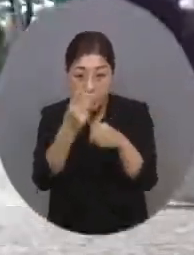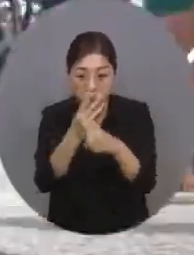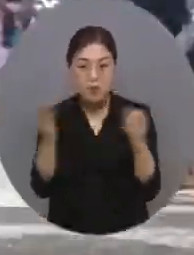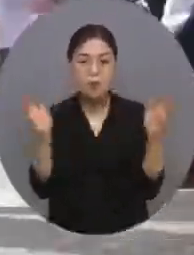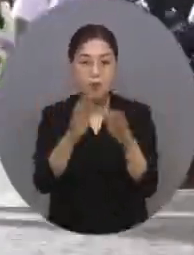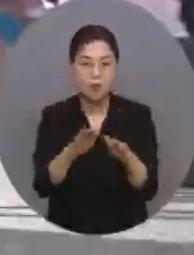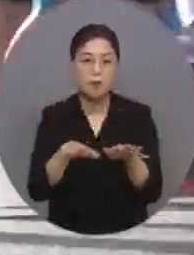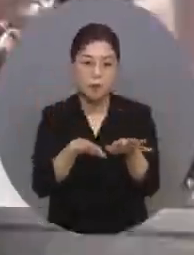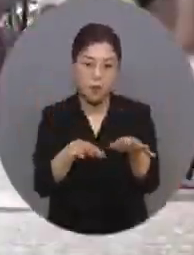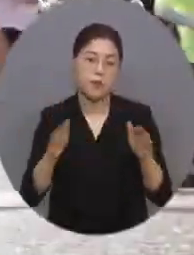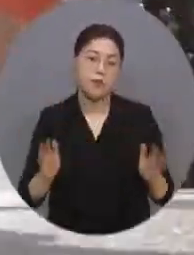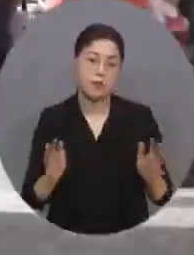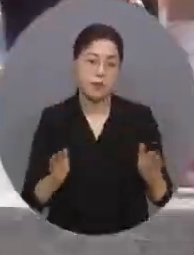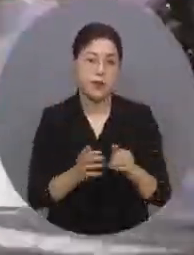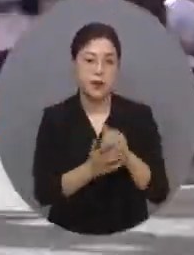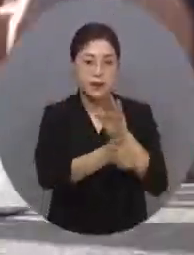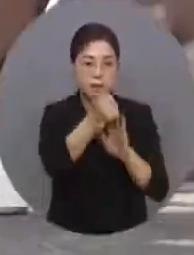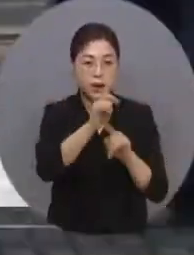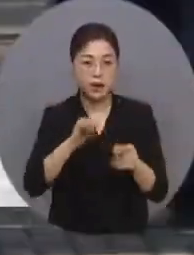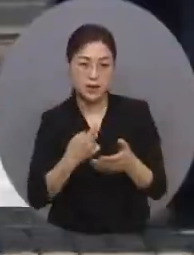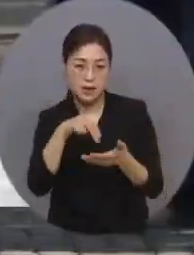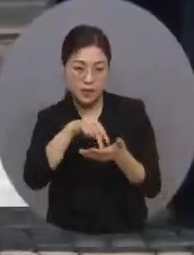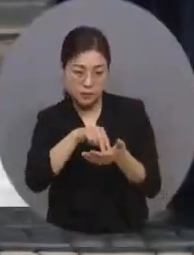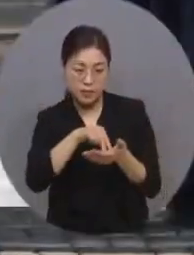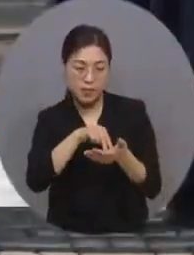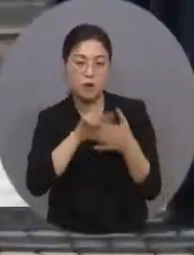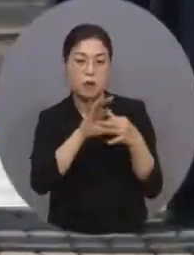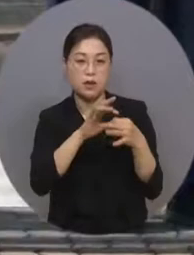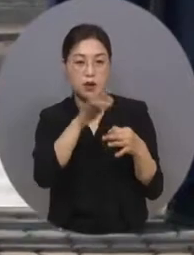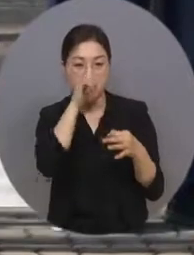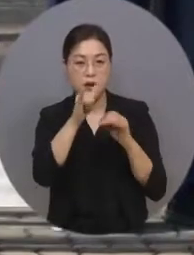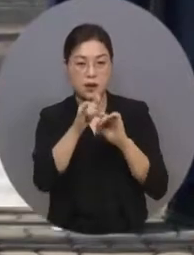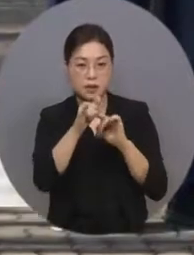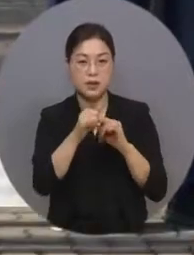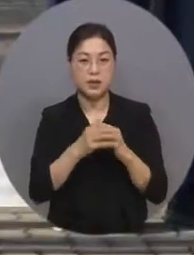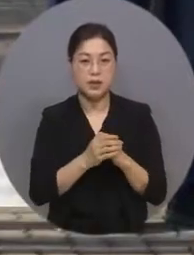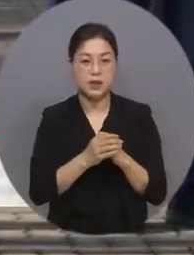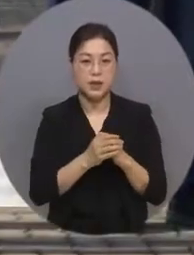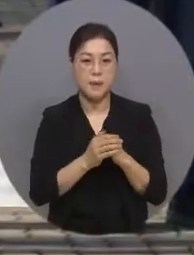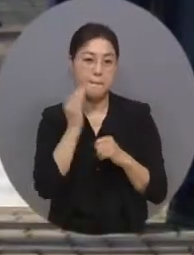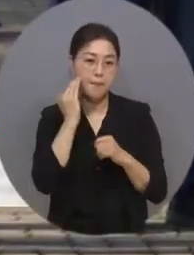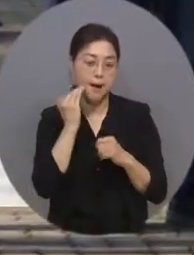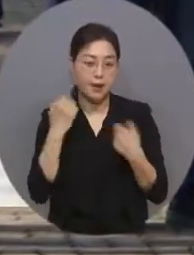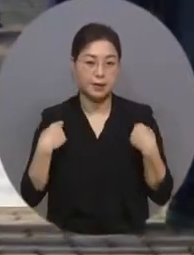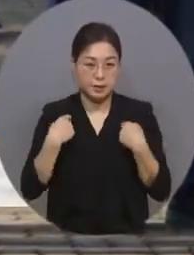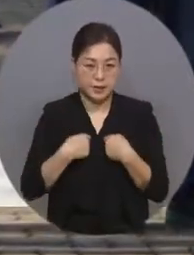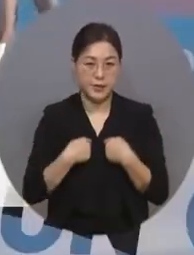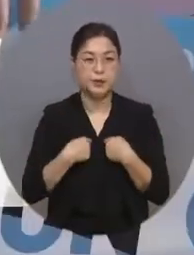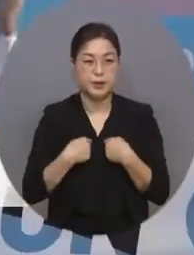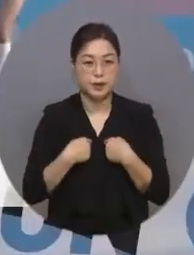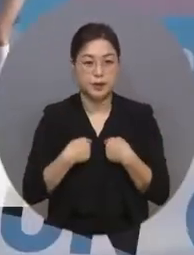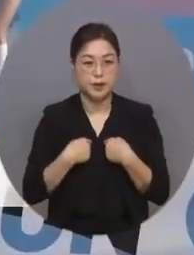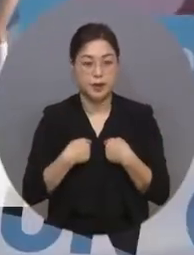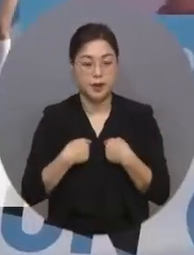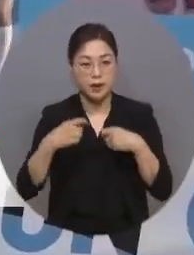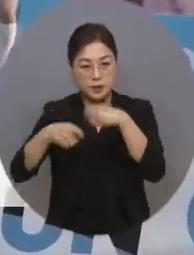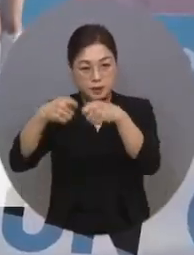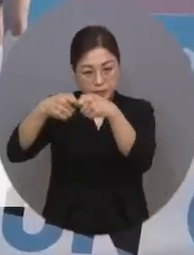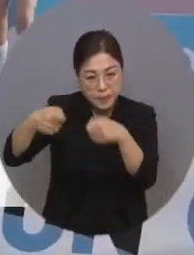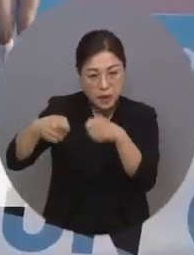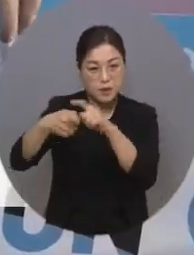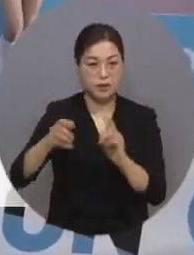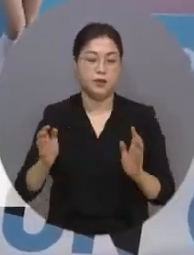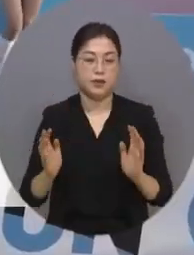열렸습니다. 희망과 자립을 상징하는 슈퍼 블루 티셔츠를 입고 신발끈을 묶고 달리는 마라톤과 더불어